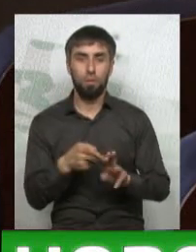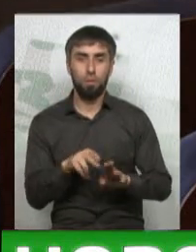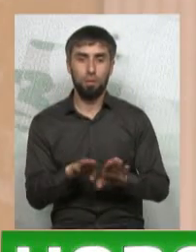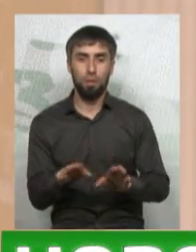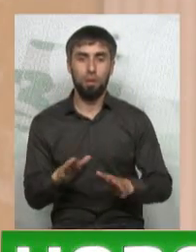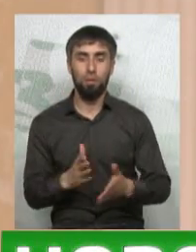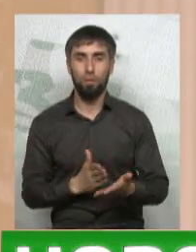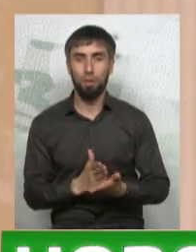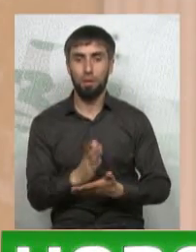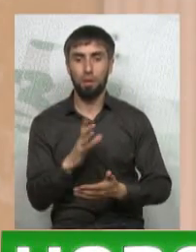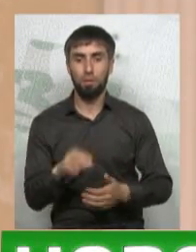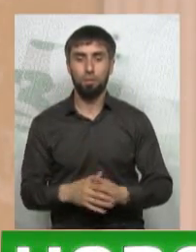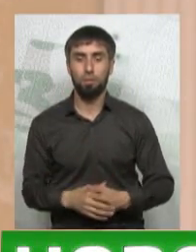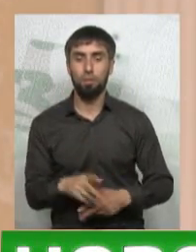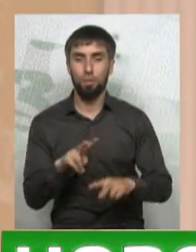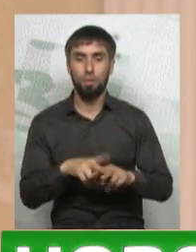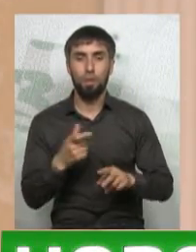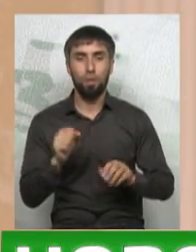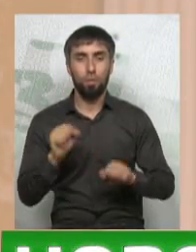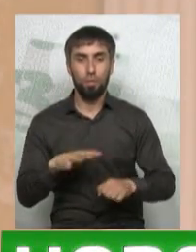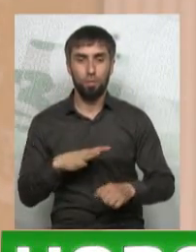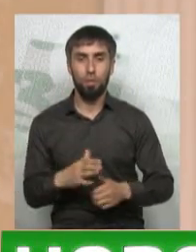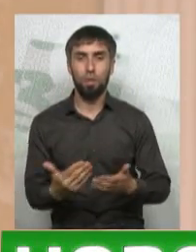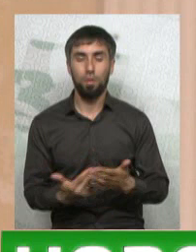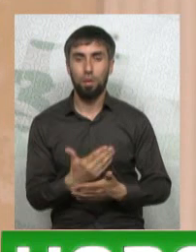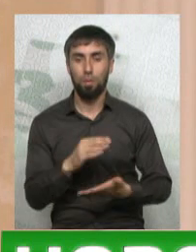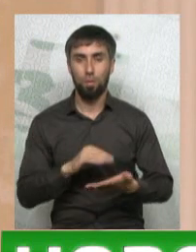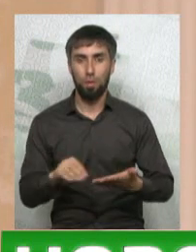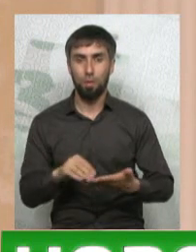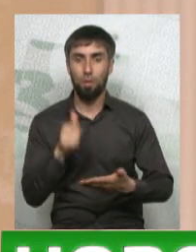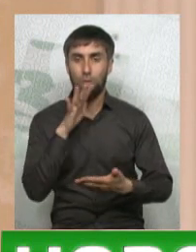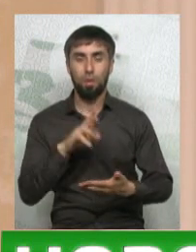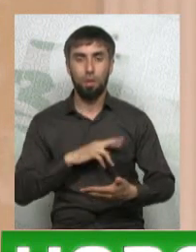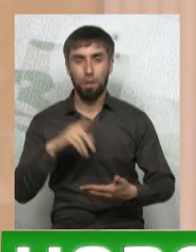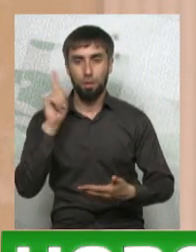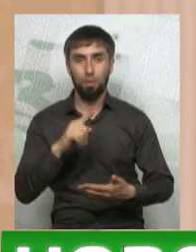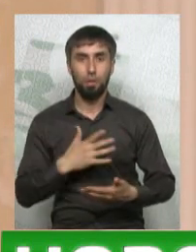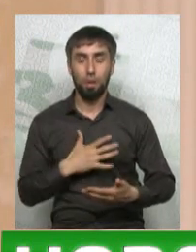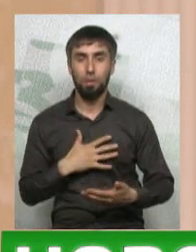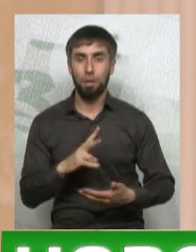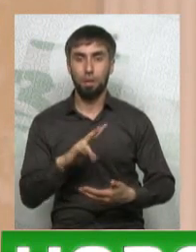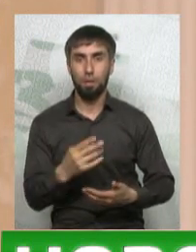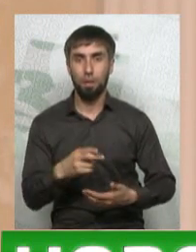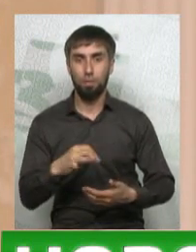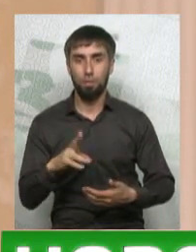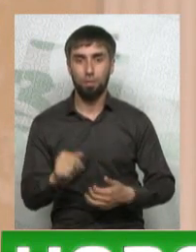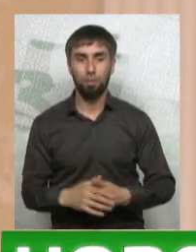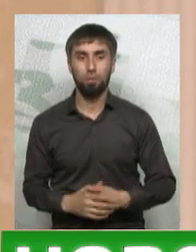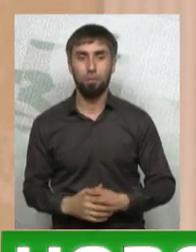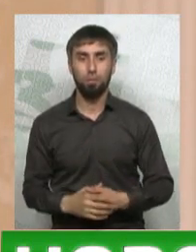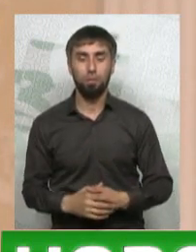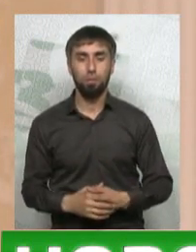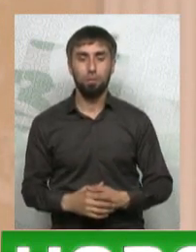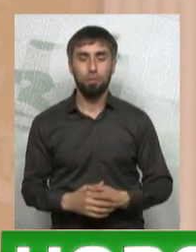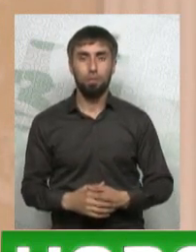поэтов. Это место, наверное, где рождаются новые поэты. Когда-то я знаю, что в нашей национальной библиотеке